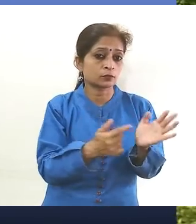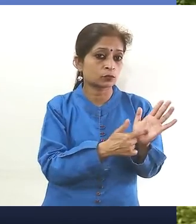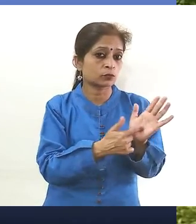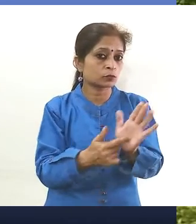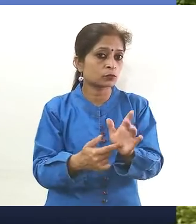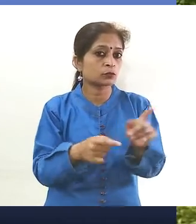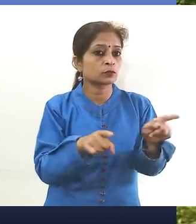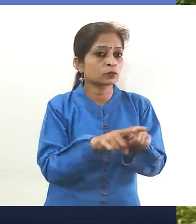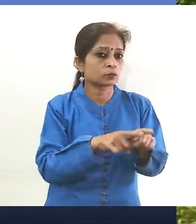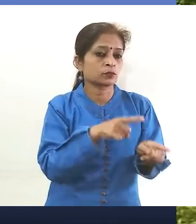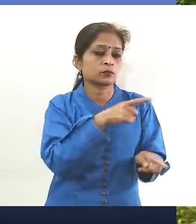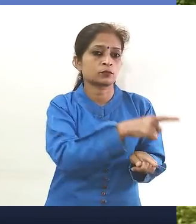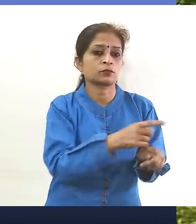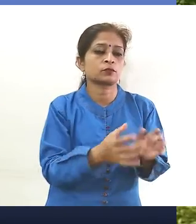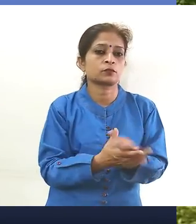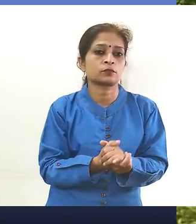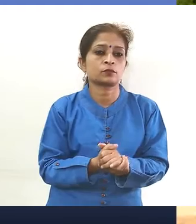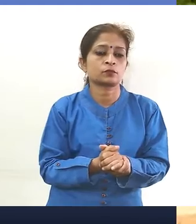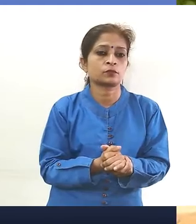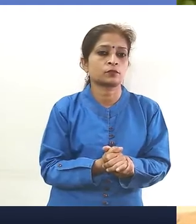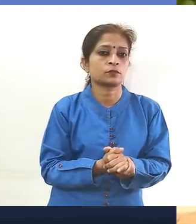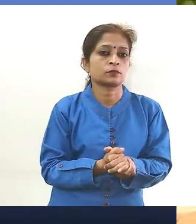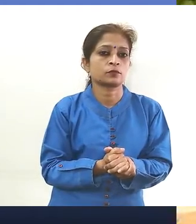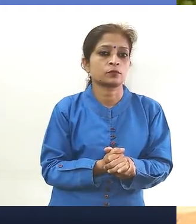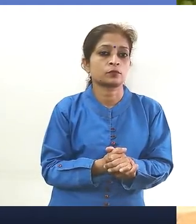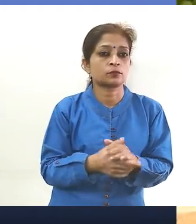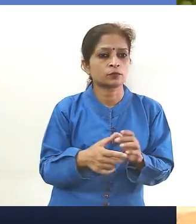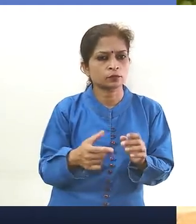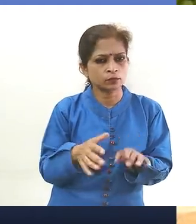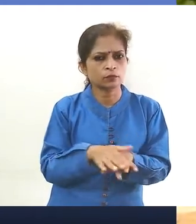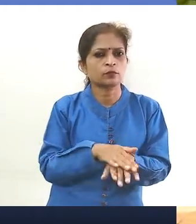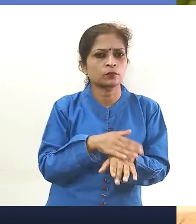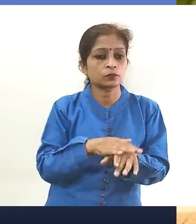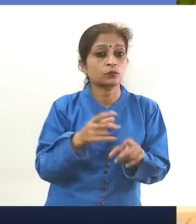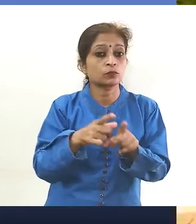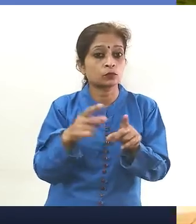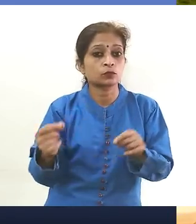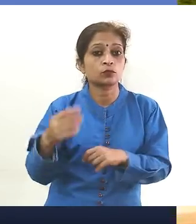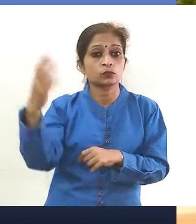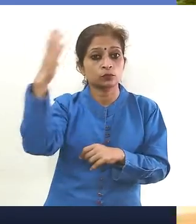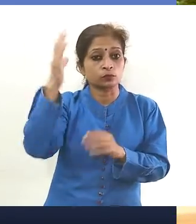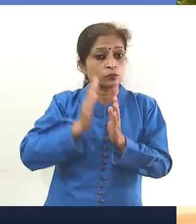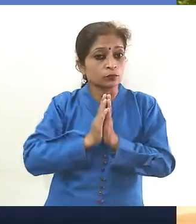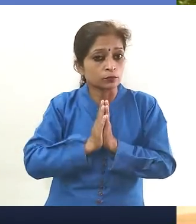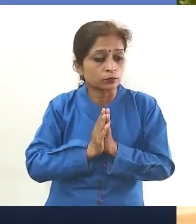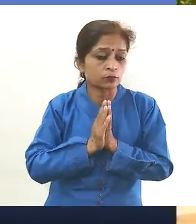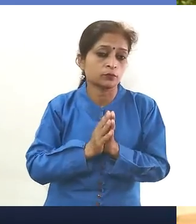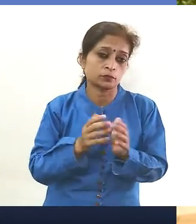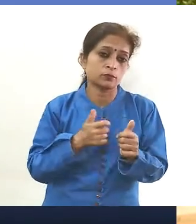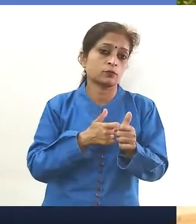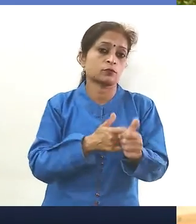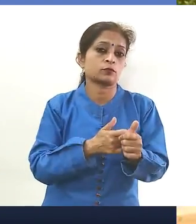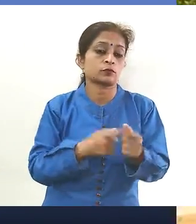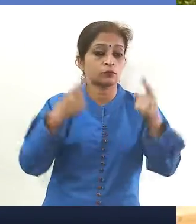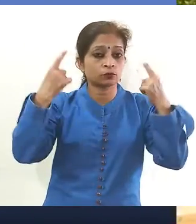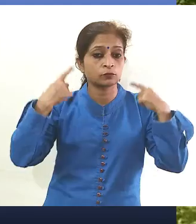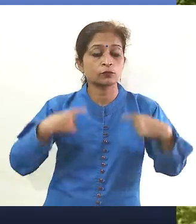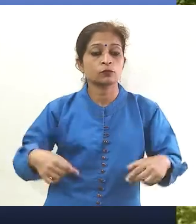ऐसे इसको सामान्य मध्यम तीव्र गति से किया जा सकता है। सूर्य नमस्कार को